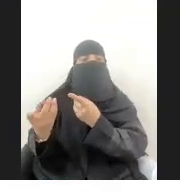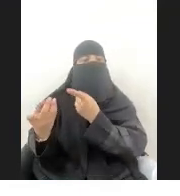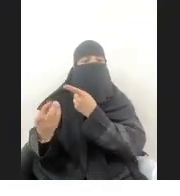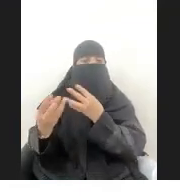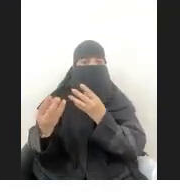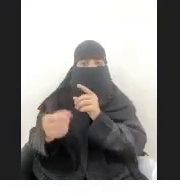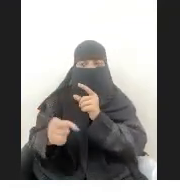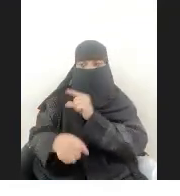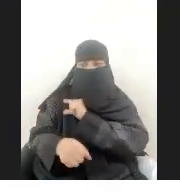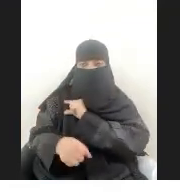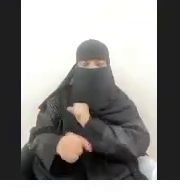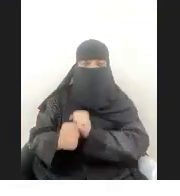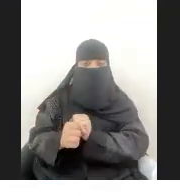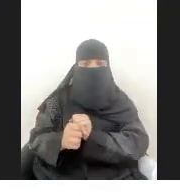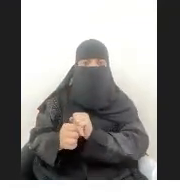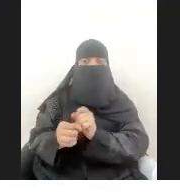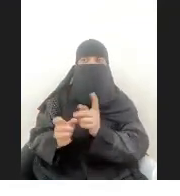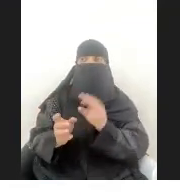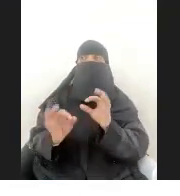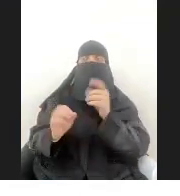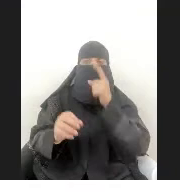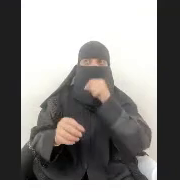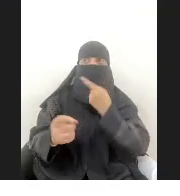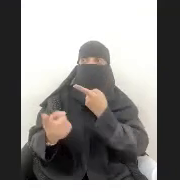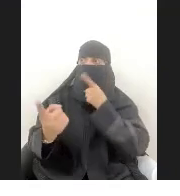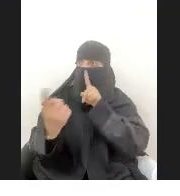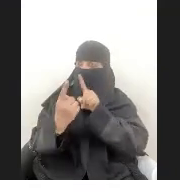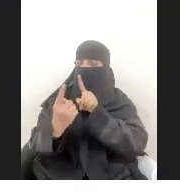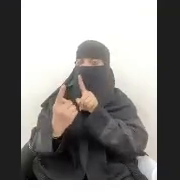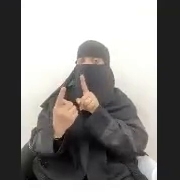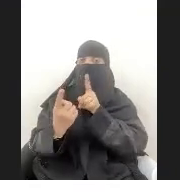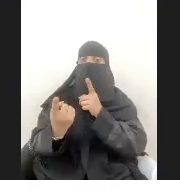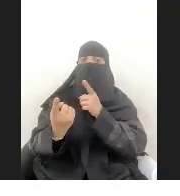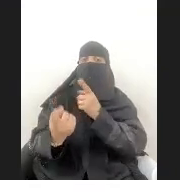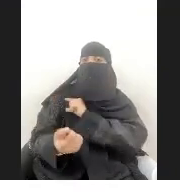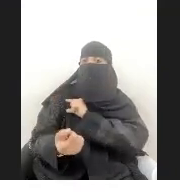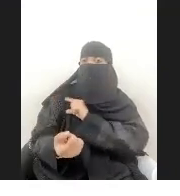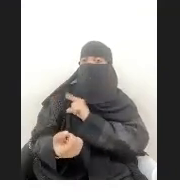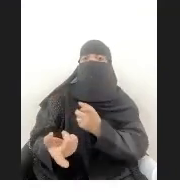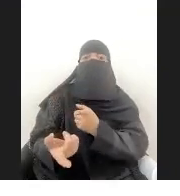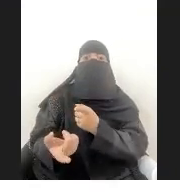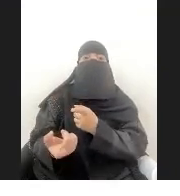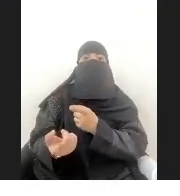أول شيء أنا أفكر فيه، إيش لازم أعطيهم في هذه المرة الواحدة في الأسبوع؟ ما تفكروا